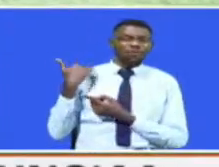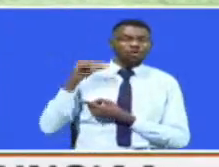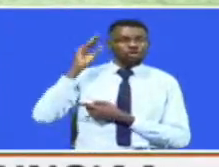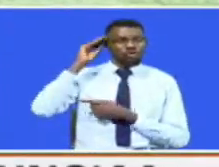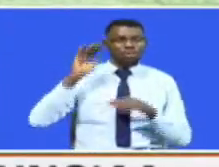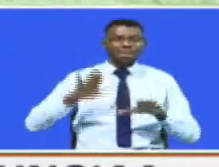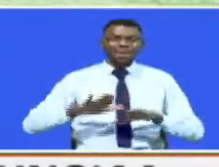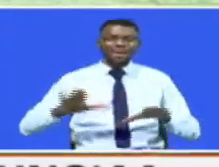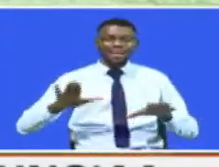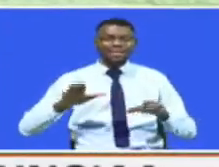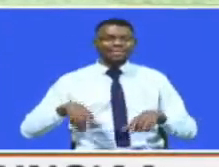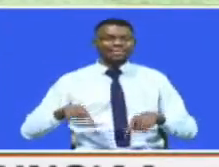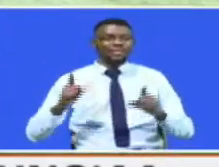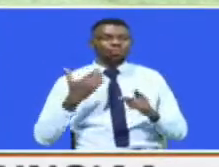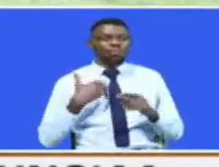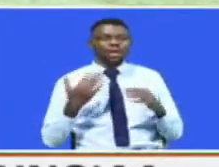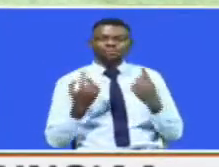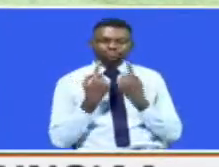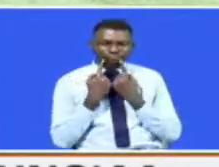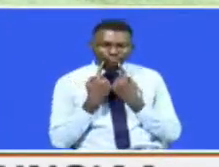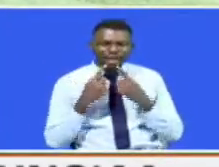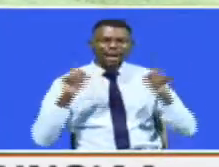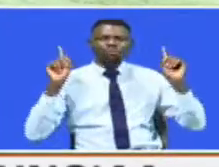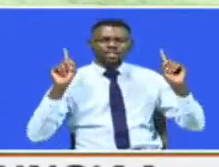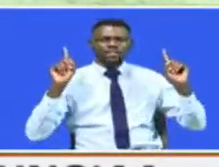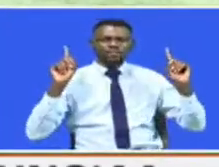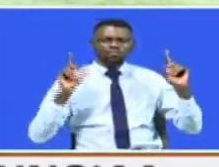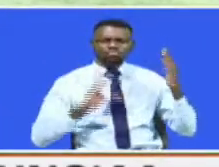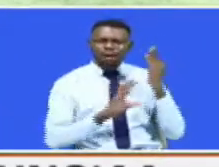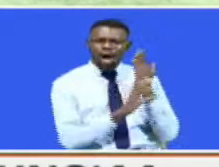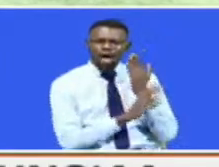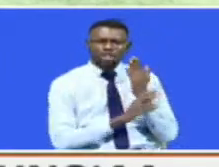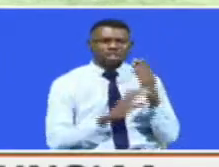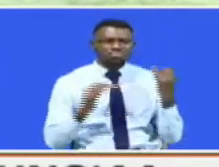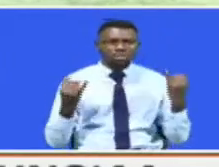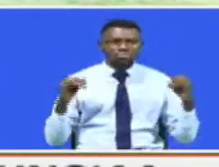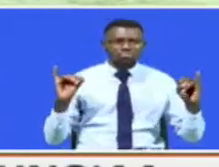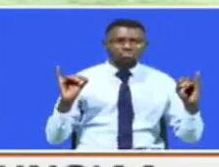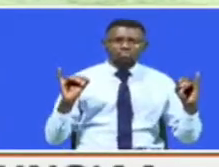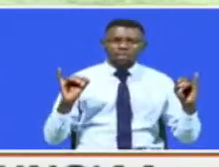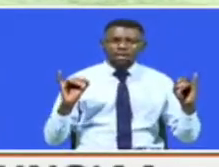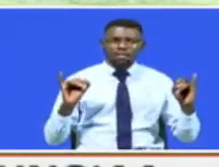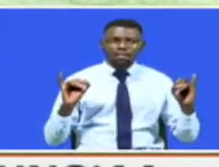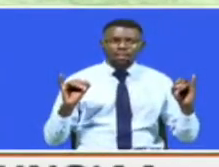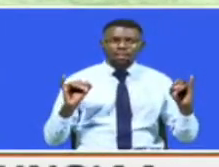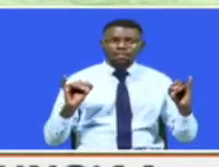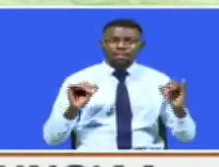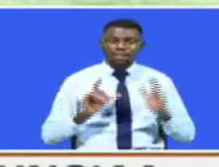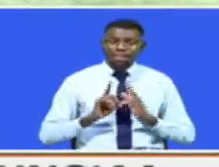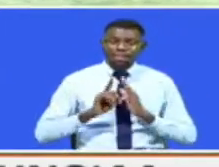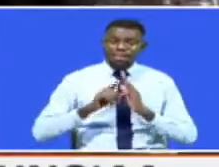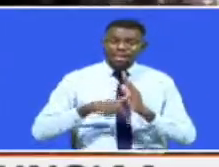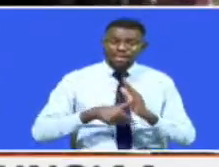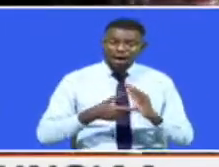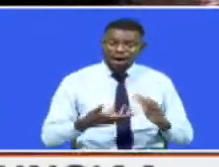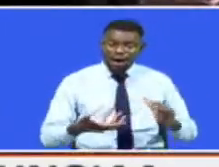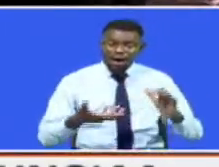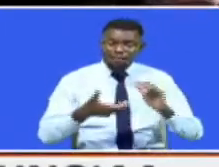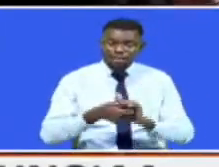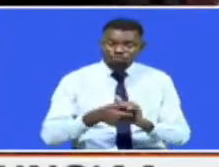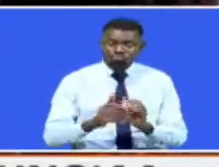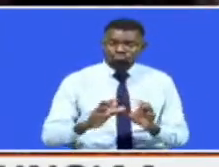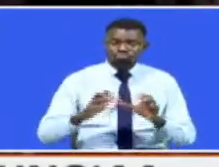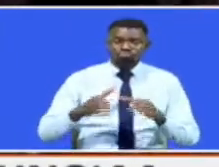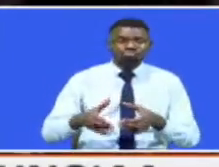be declared a sovereign country, and then the federation or the union kicked in.